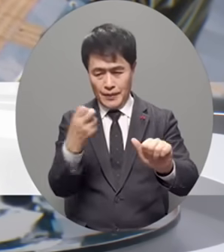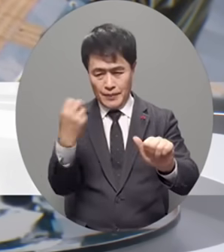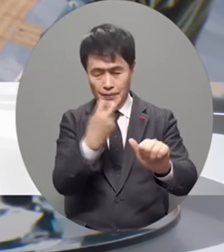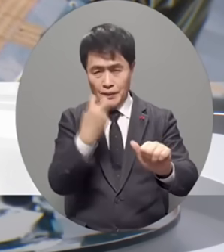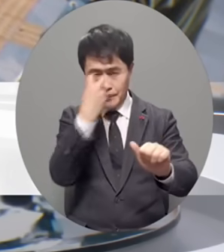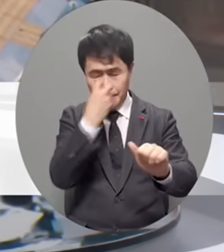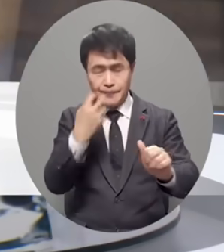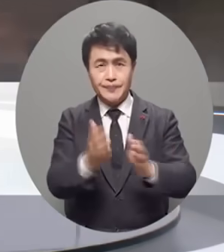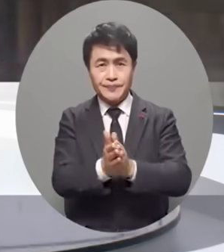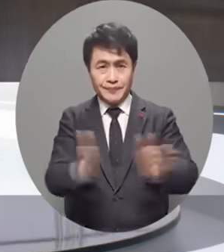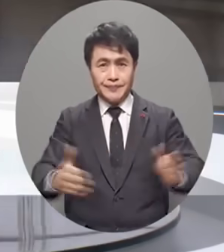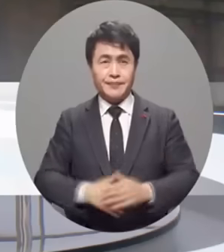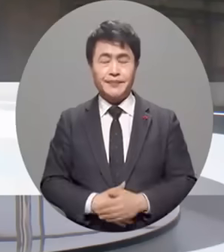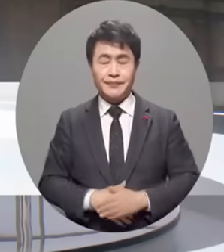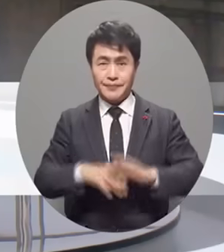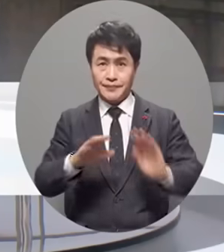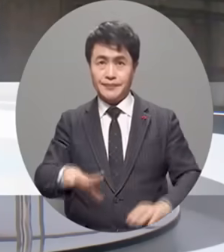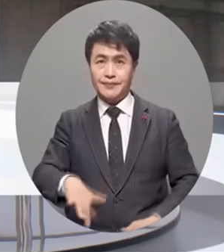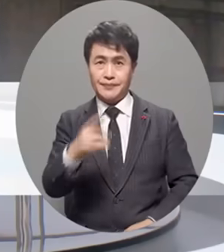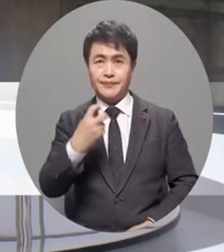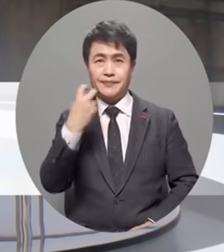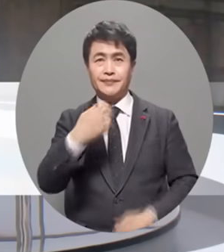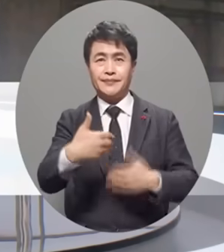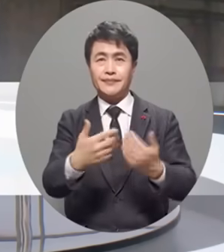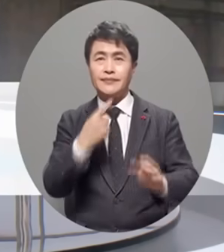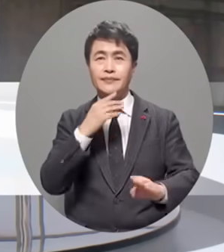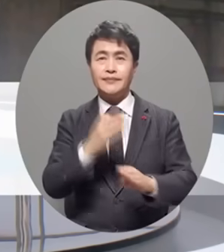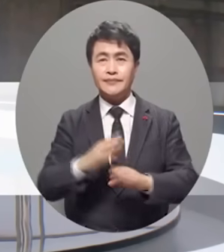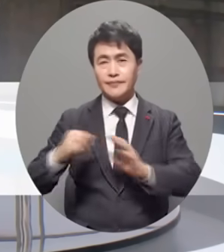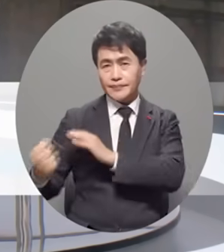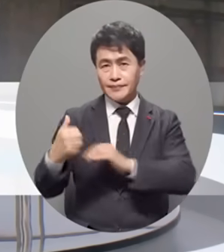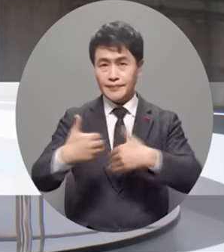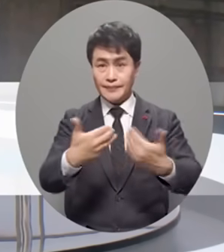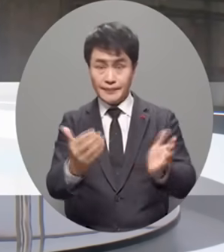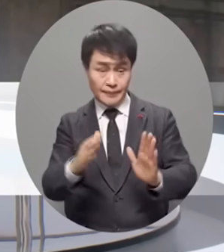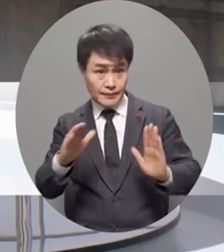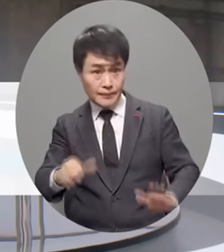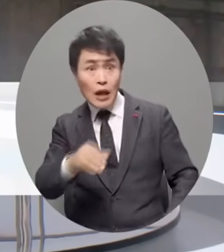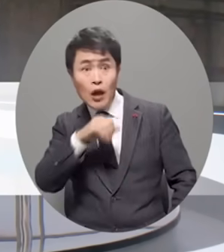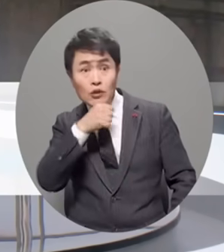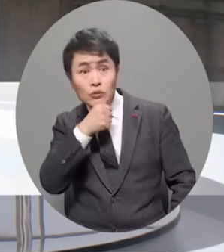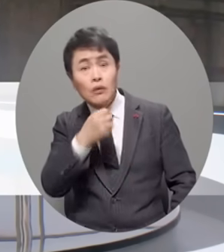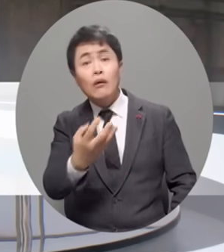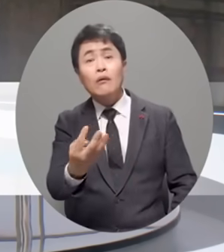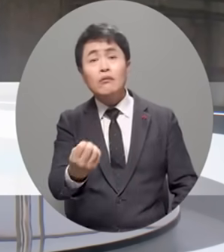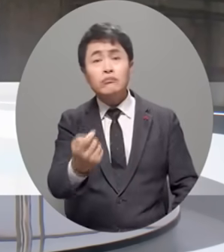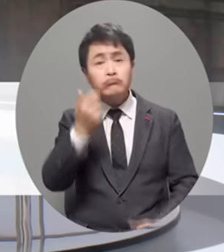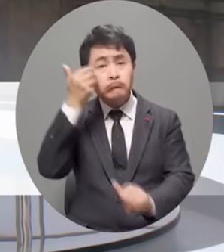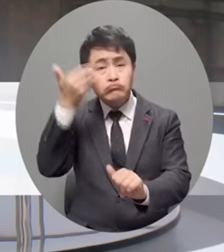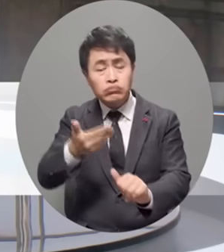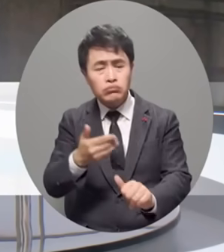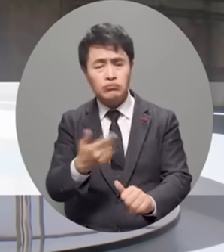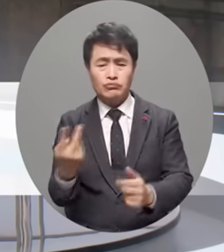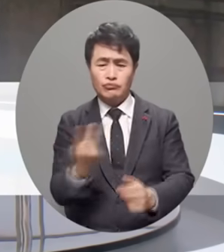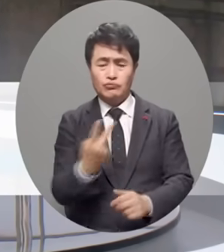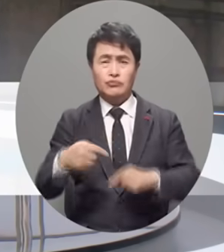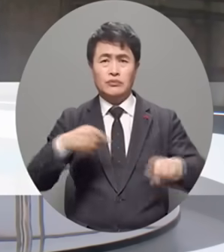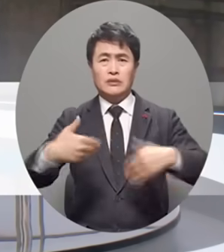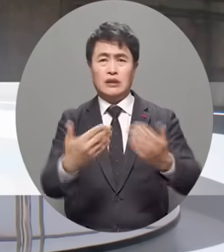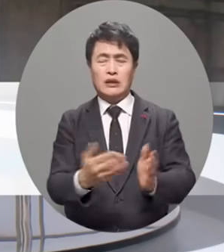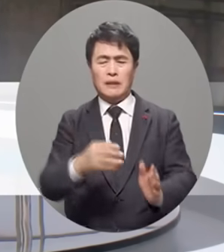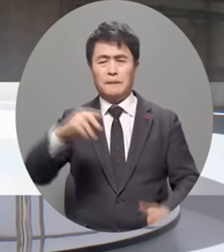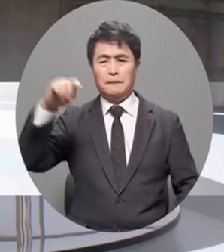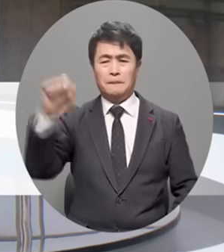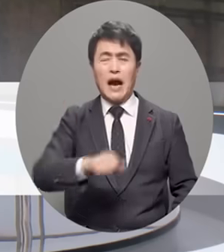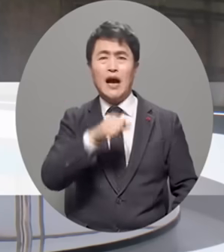여론조사를 실시합니다. 첫 번째 조사에서 민주당과 국민의힘이 지금 몇 점이냐고 물었더니 두 정당 모두 낙제점을